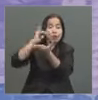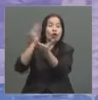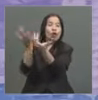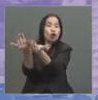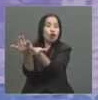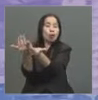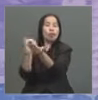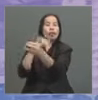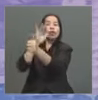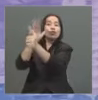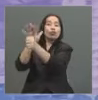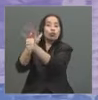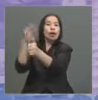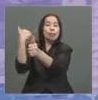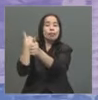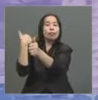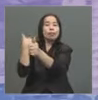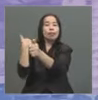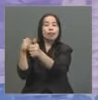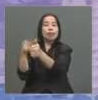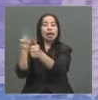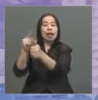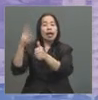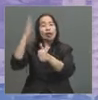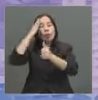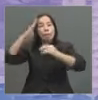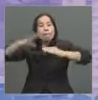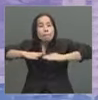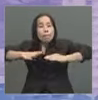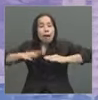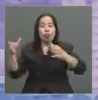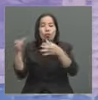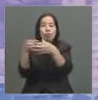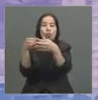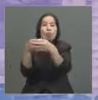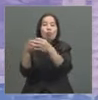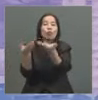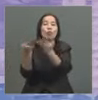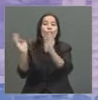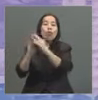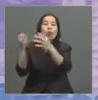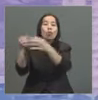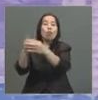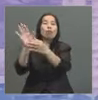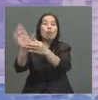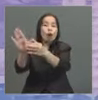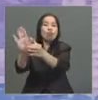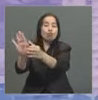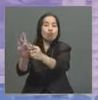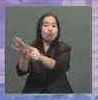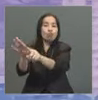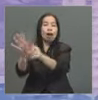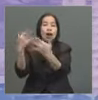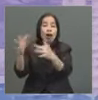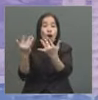การดูแลในเรื่องของการที่ยังพักอยู่กับ host country แล้วก็host family นะฮะแล้วก็ได้มี